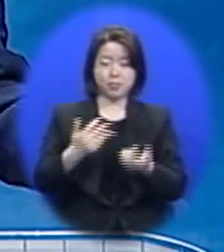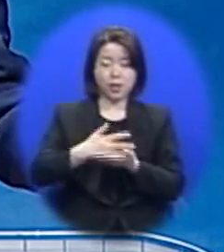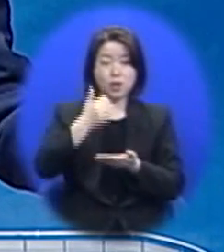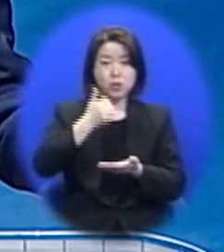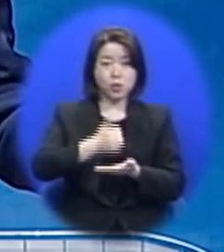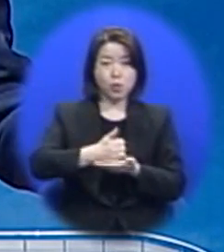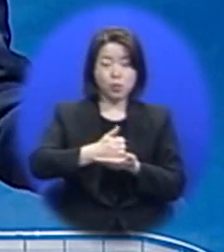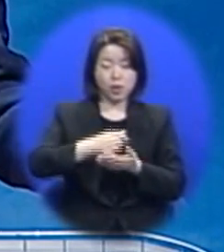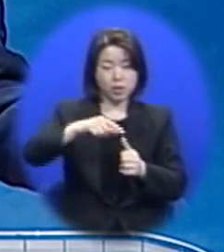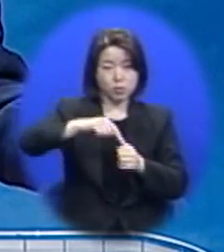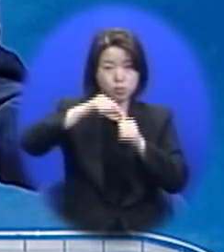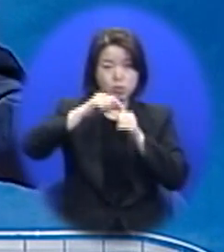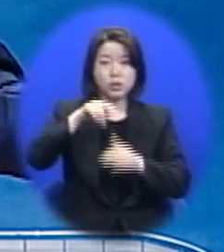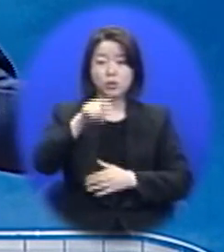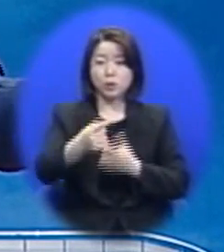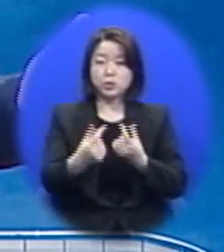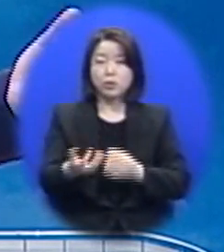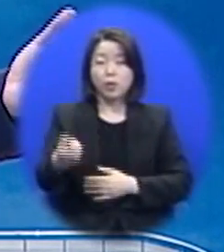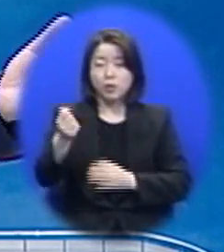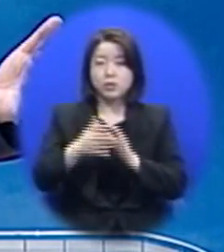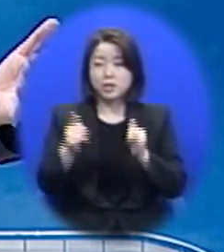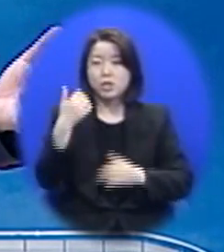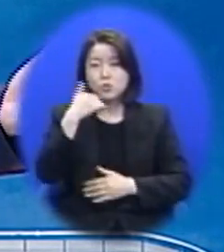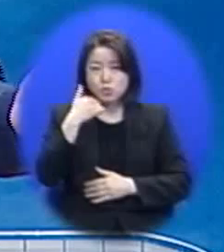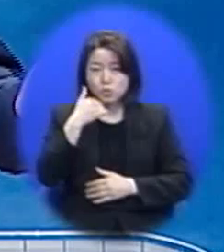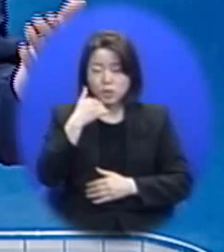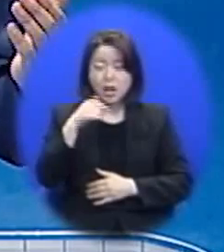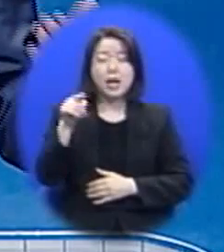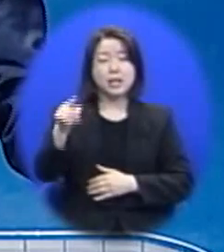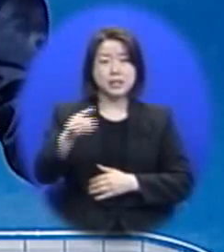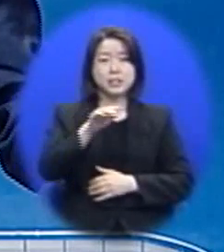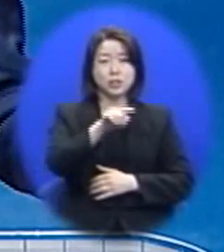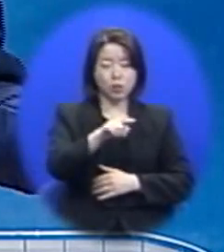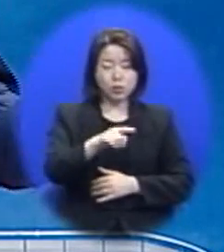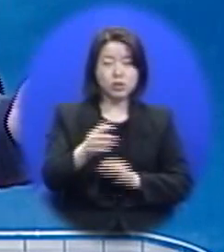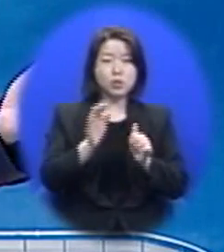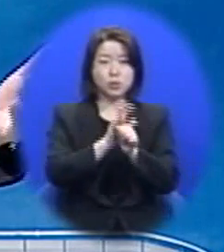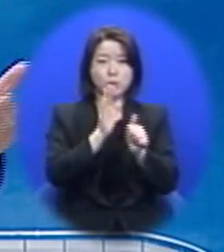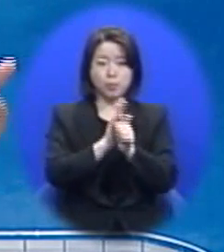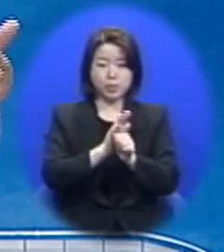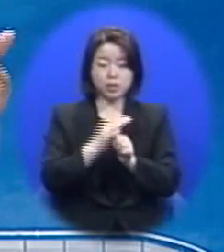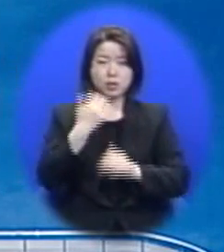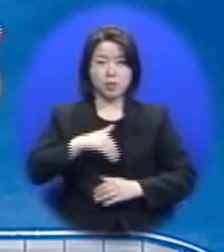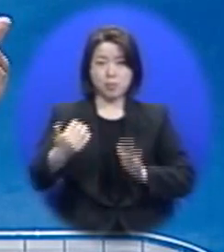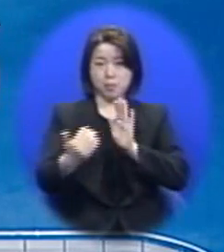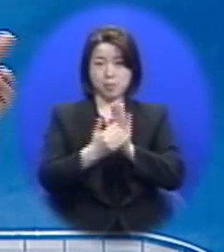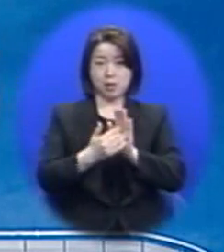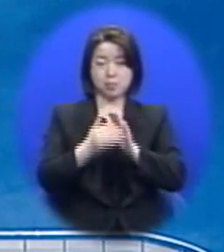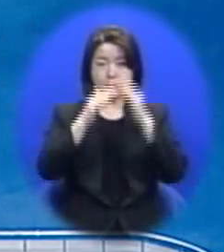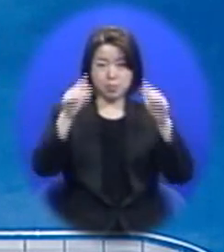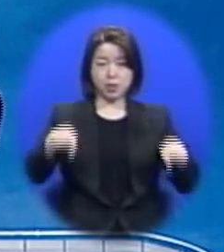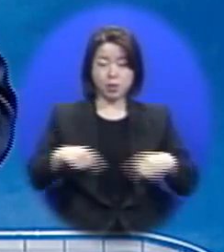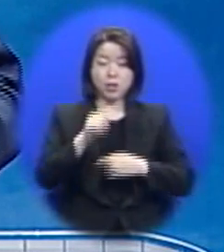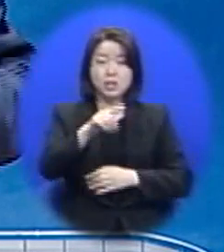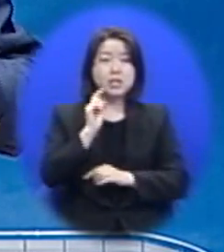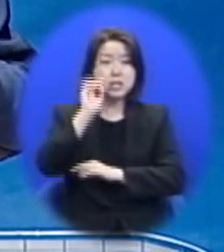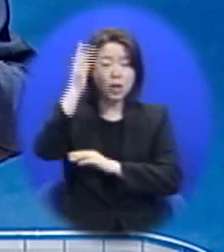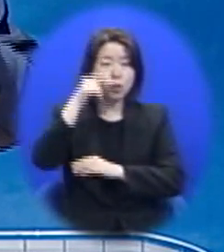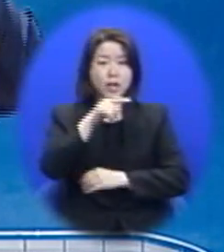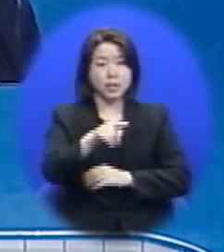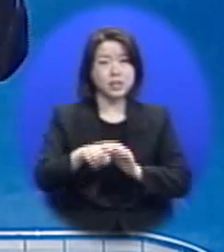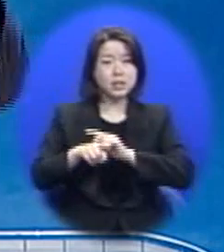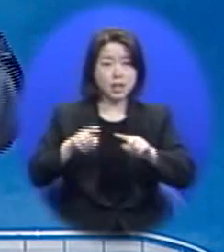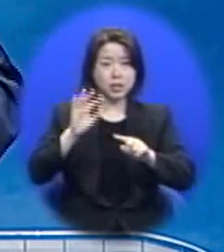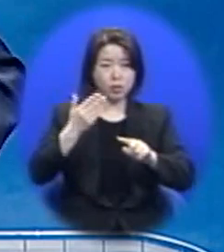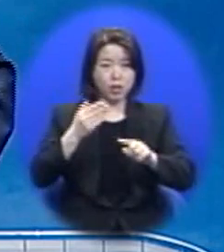너같이 얻은 백성이 누구냐? 그는 너를 돕는 방패시오 내 영광의 칼이시로다. 내 대적이 내게 복종하리니 내가